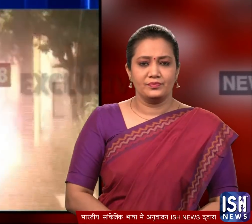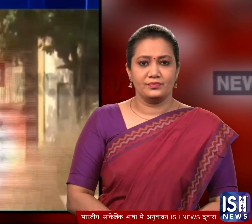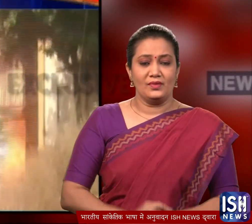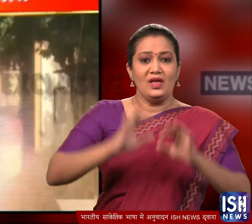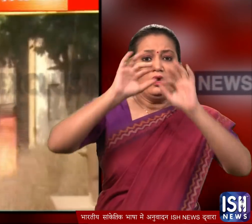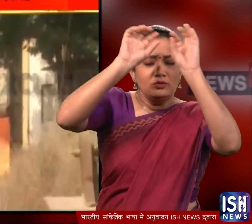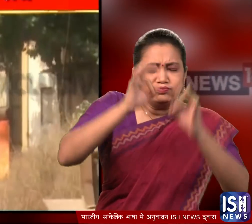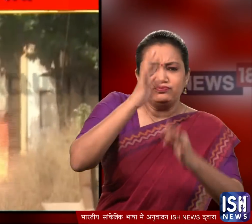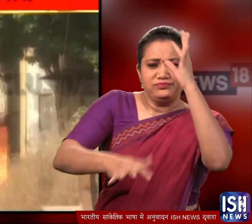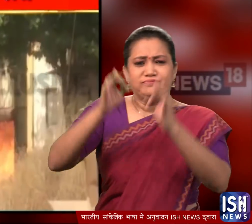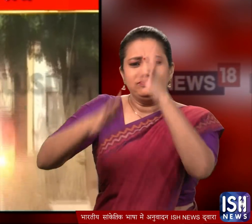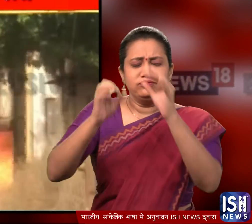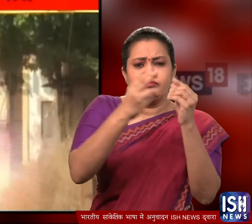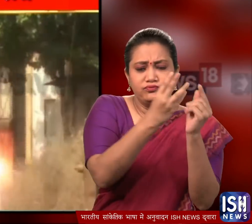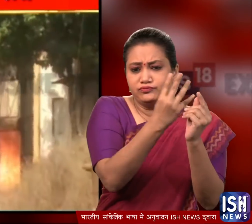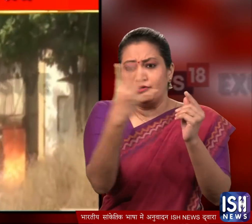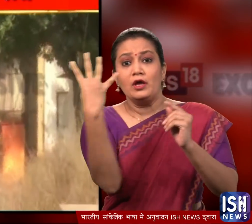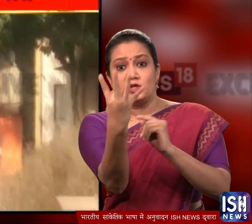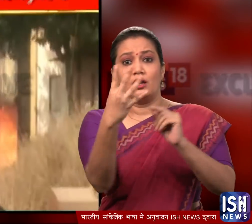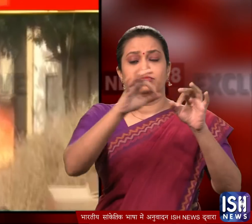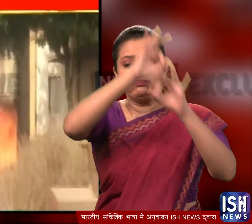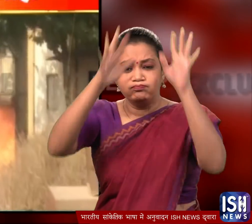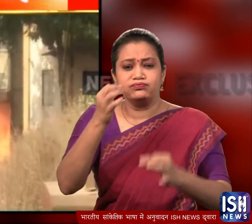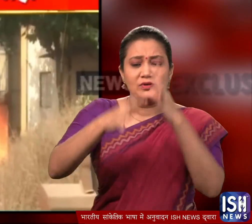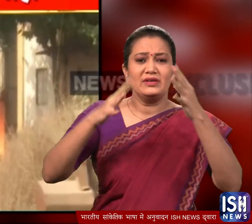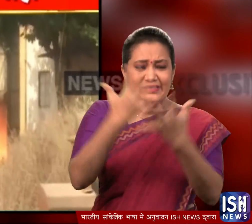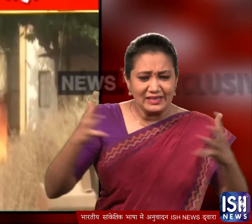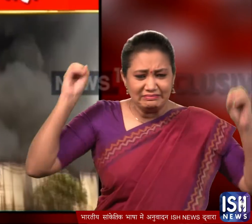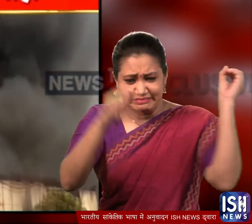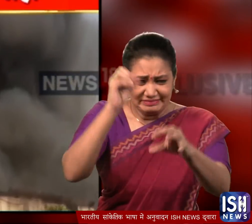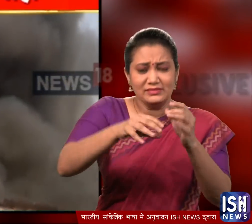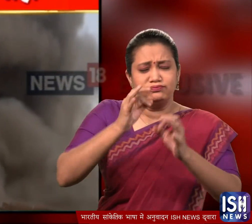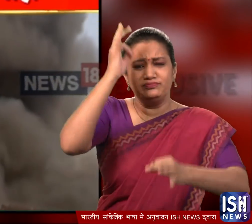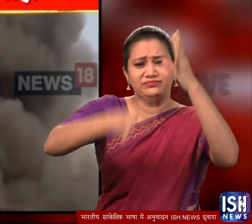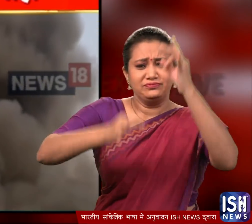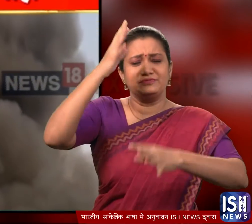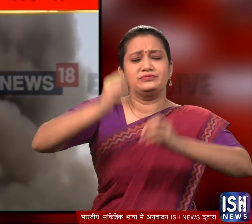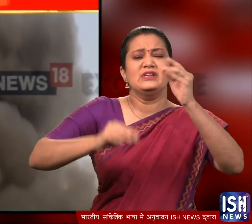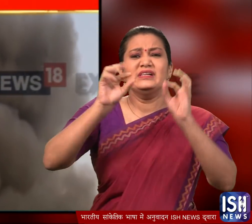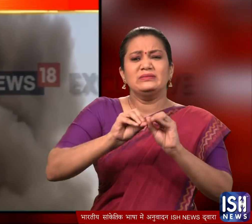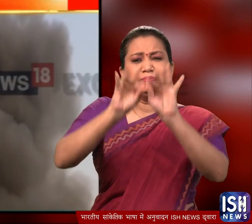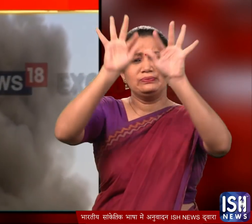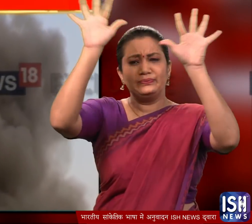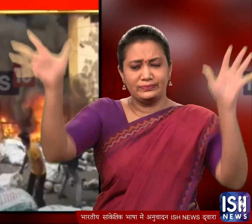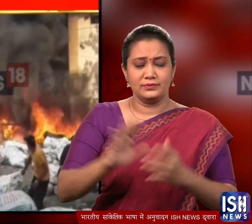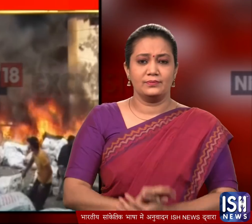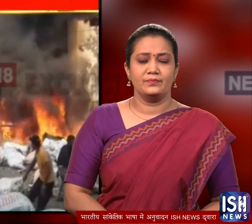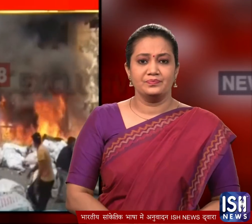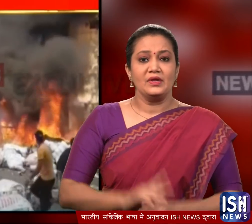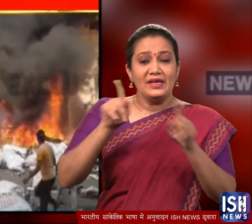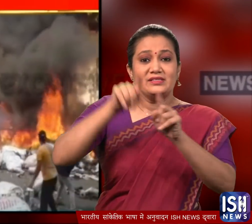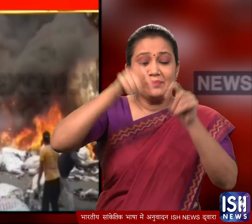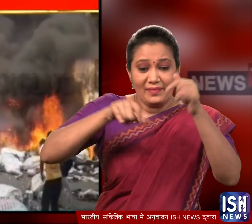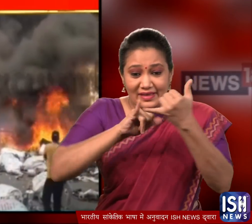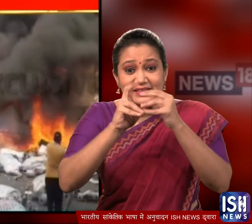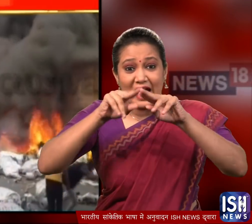लेकिन तेजी से आग की लपटें एक के बाद एक चारों गोदामों को अपनी चपेट में लेती चली गईं। वहां आग लगने से आसमान की तरफ धुआं उठने लगा। इन हालात